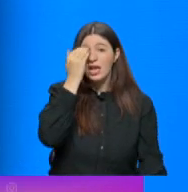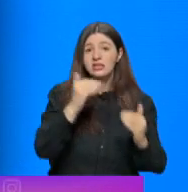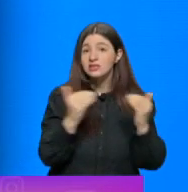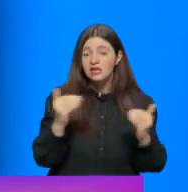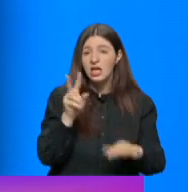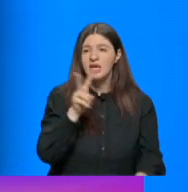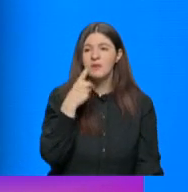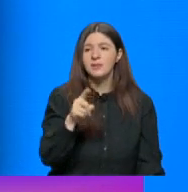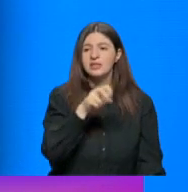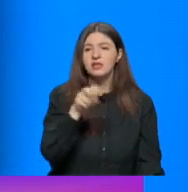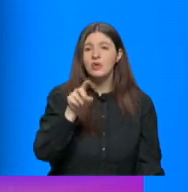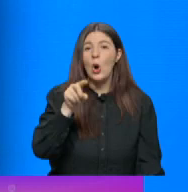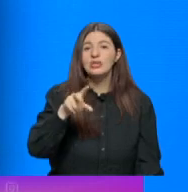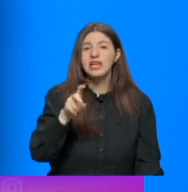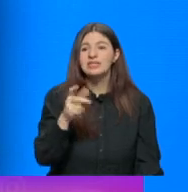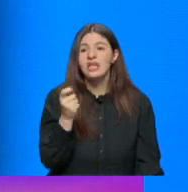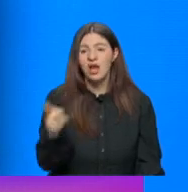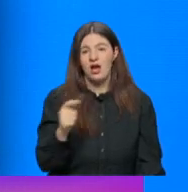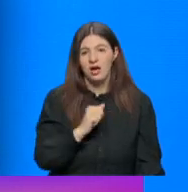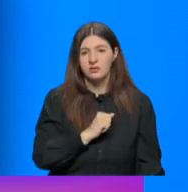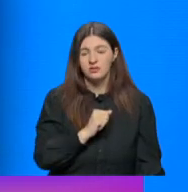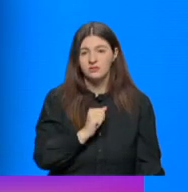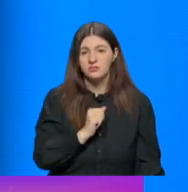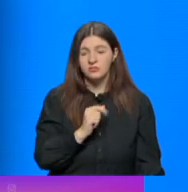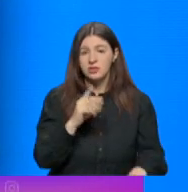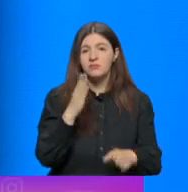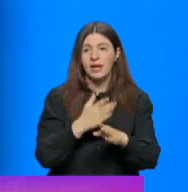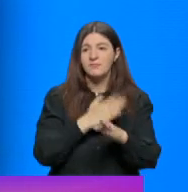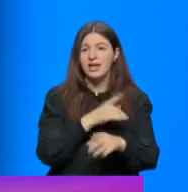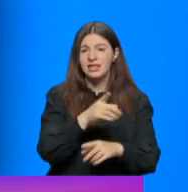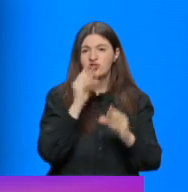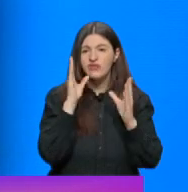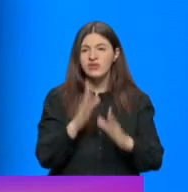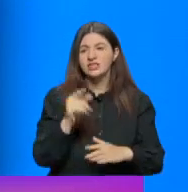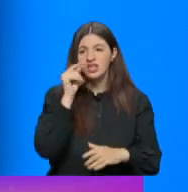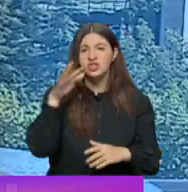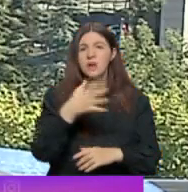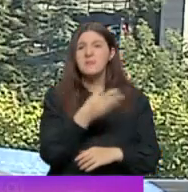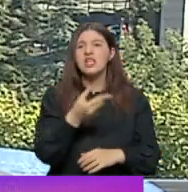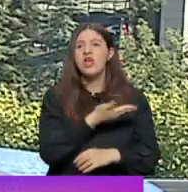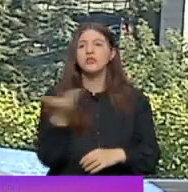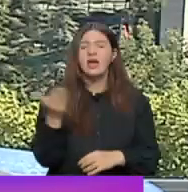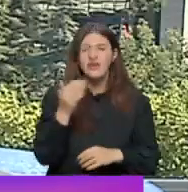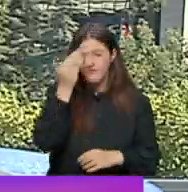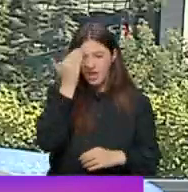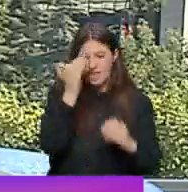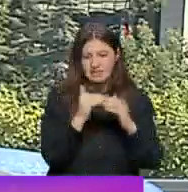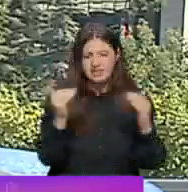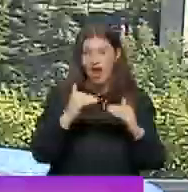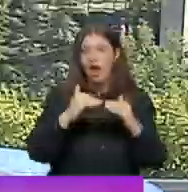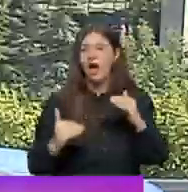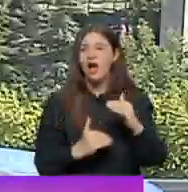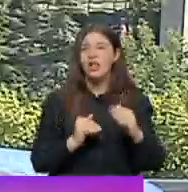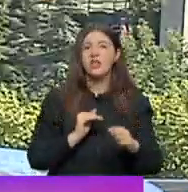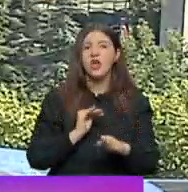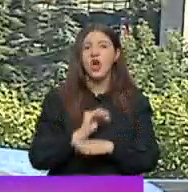da 20.818 lira. Memlekette pek çok kişi, milyonlar yoksulluk sınırının